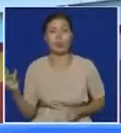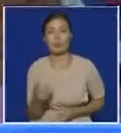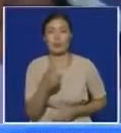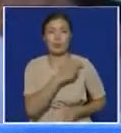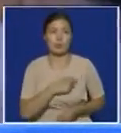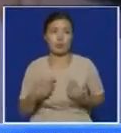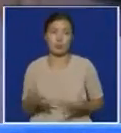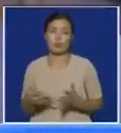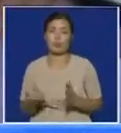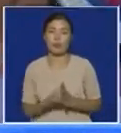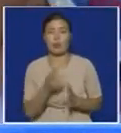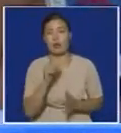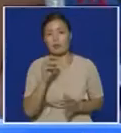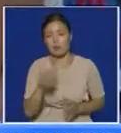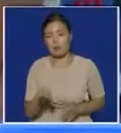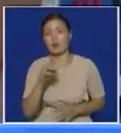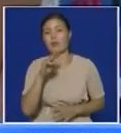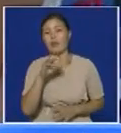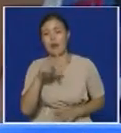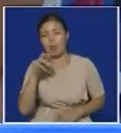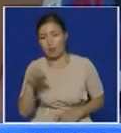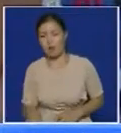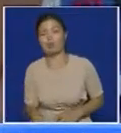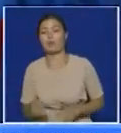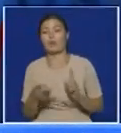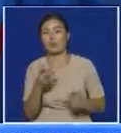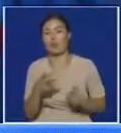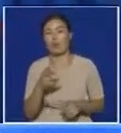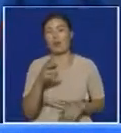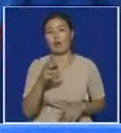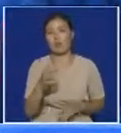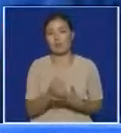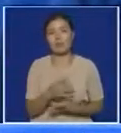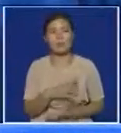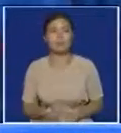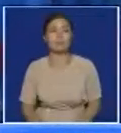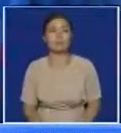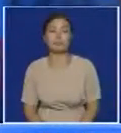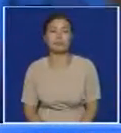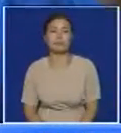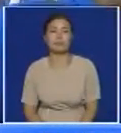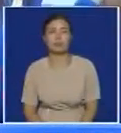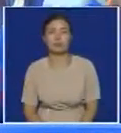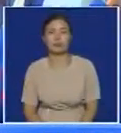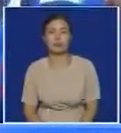төреші. Бұған дейін Әділ Бейсенқұл мен Талғат Есекенов те осы атаққа қол жеткізген. Ақсындар табылды. Саламат Қайыпов, Каспий Ақпарат.